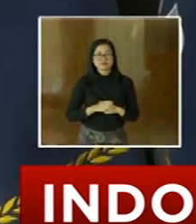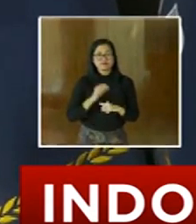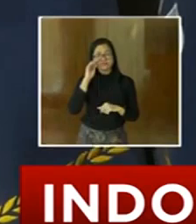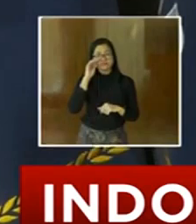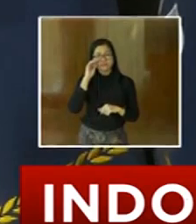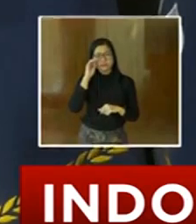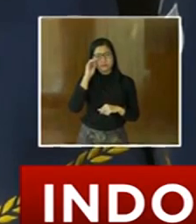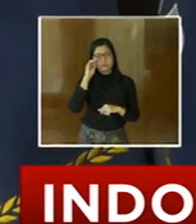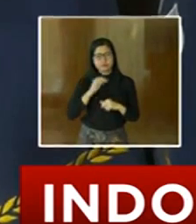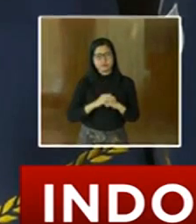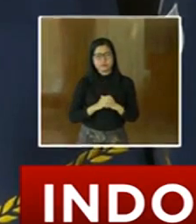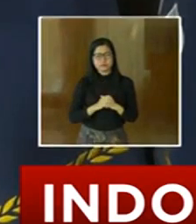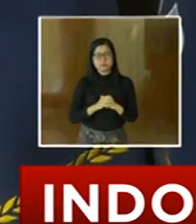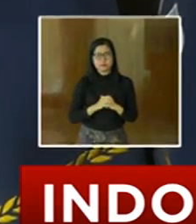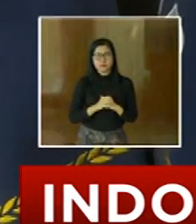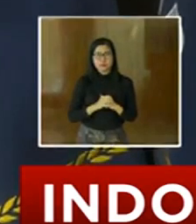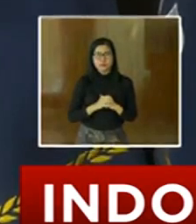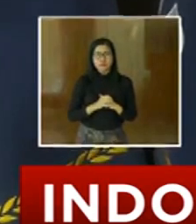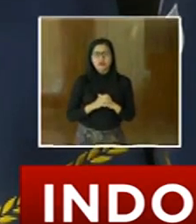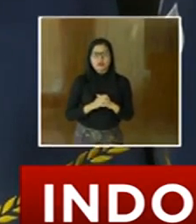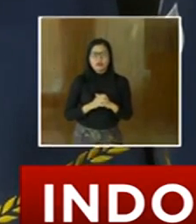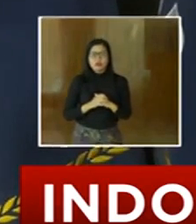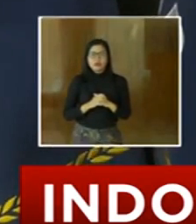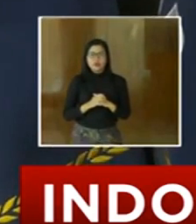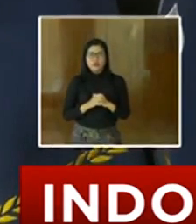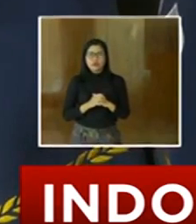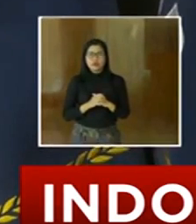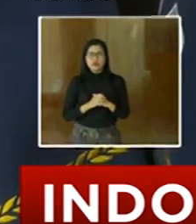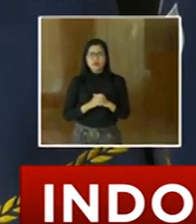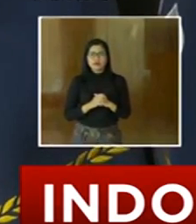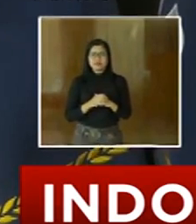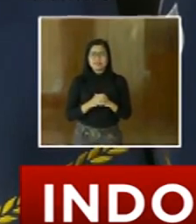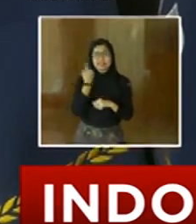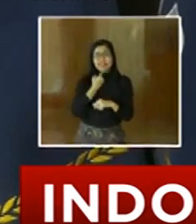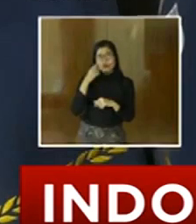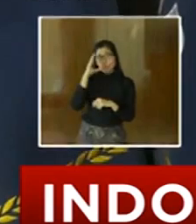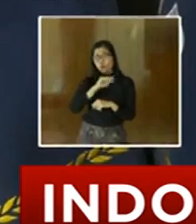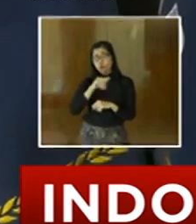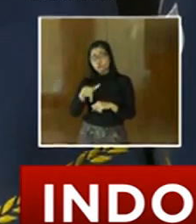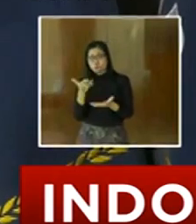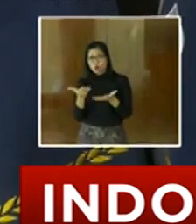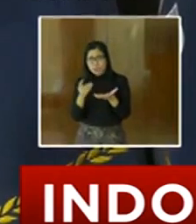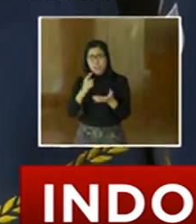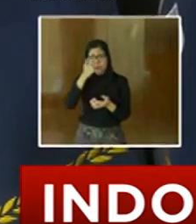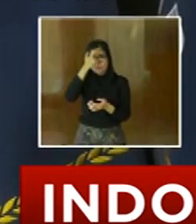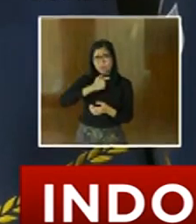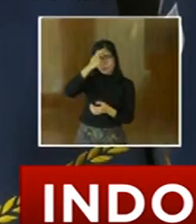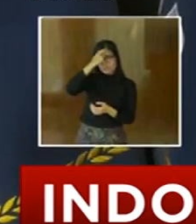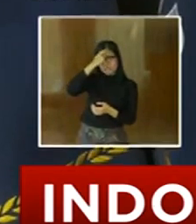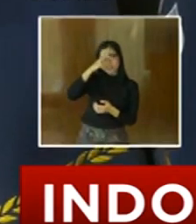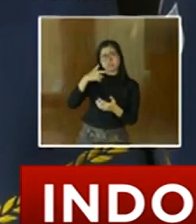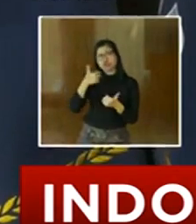Ayo kita menyadari bahwa akan terjadi penambahan pasien yang cukup signifikan nantinya